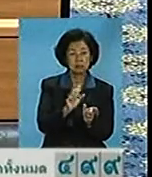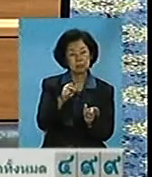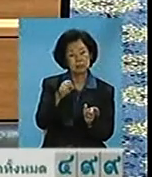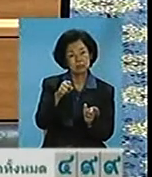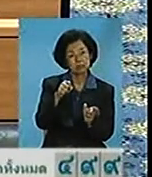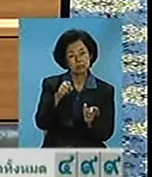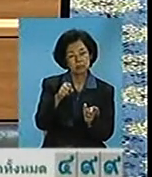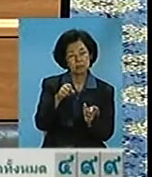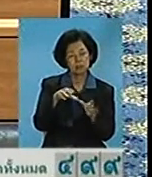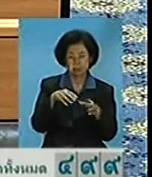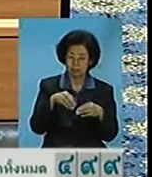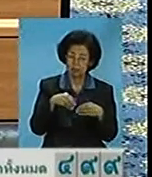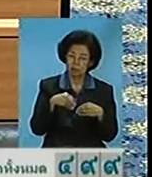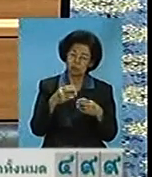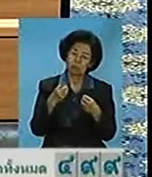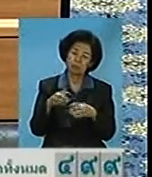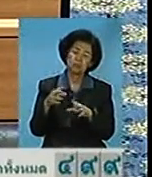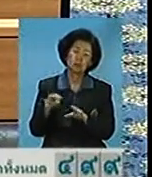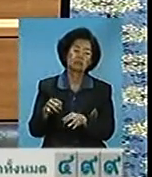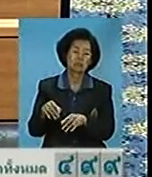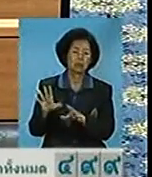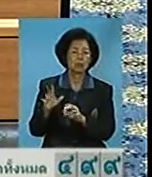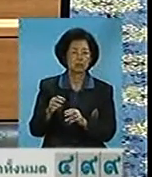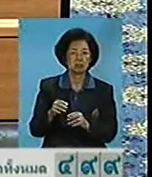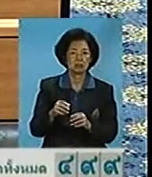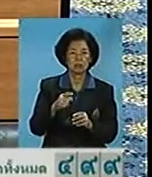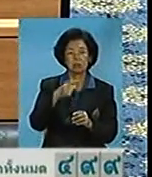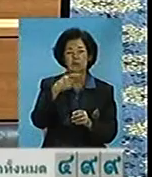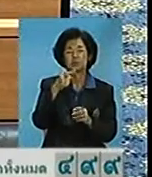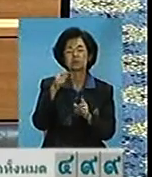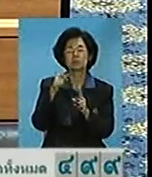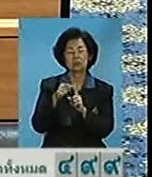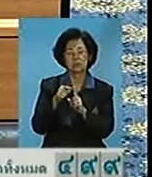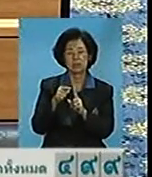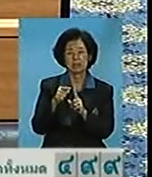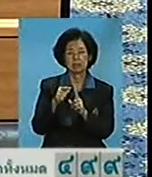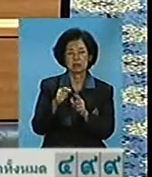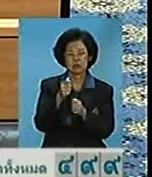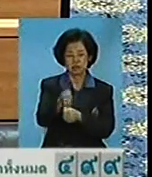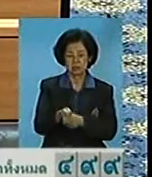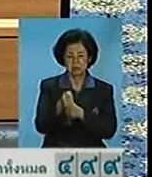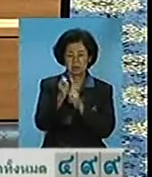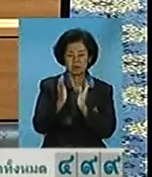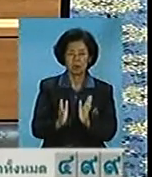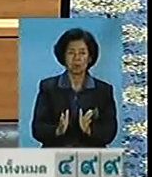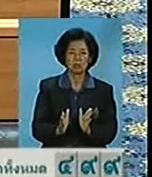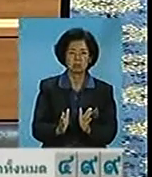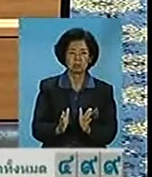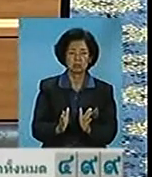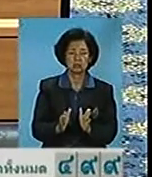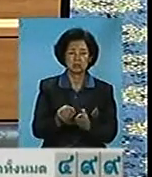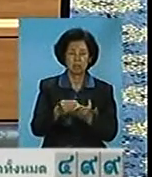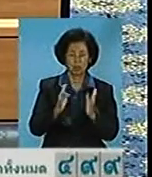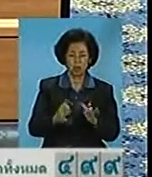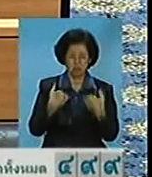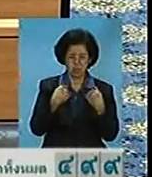รายอมแม้กระทั่งจะละเลยตั้งแต่ตอนนี้เพื่อที่จะอ้างเฉยๆว่าเกษตรกรบางคนมีความมีร